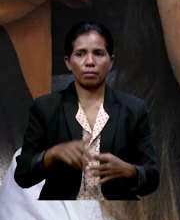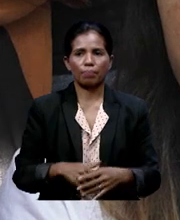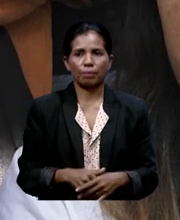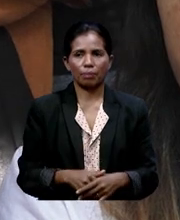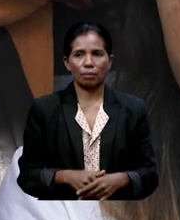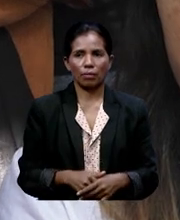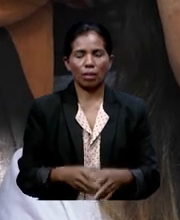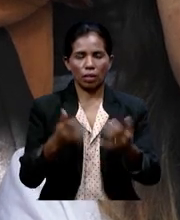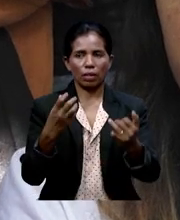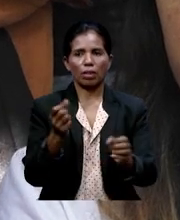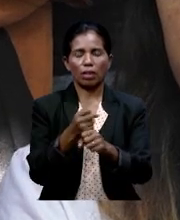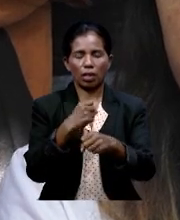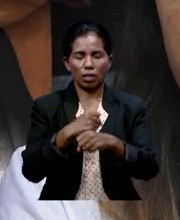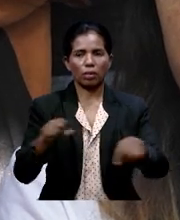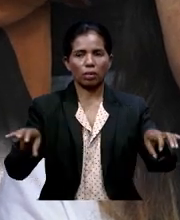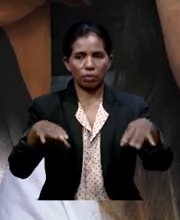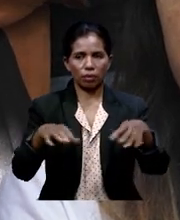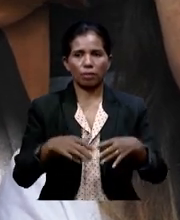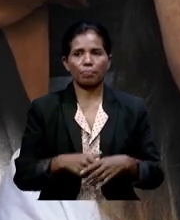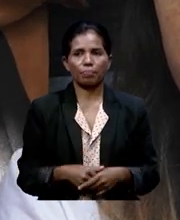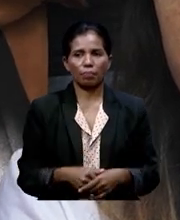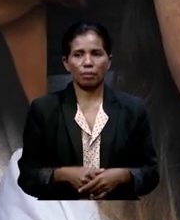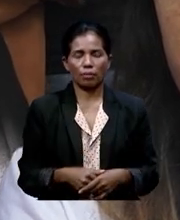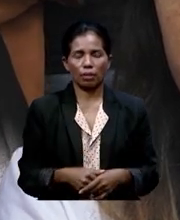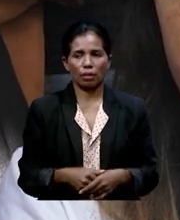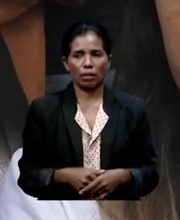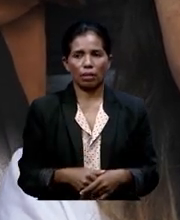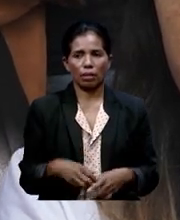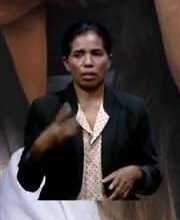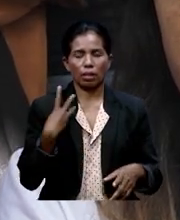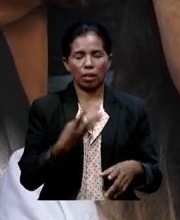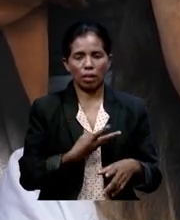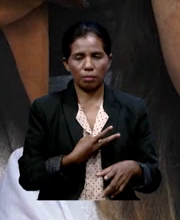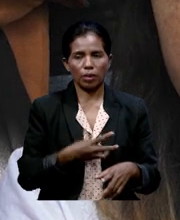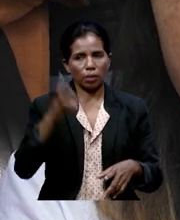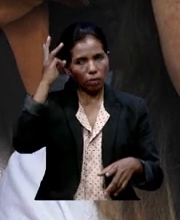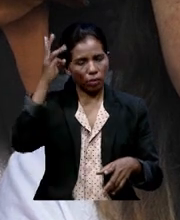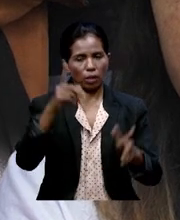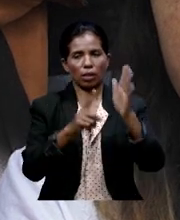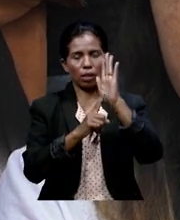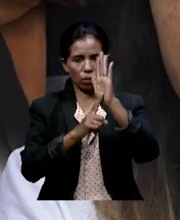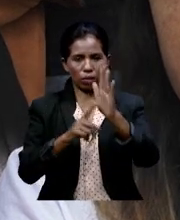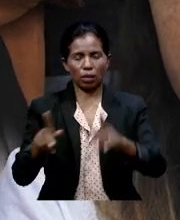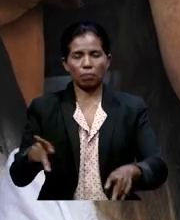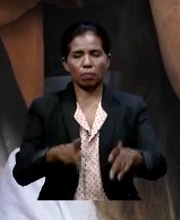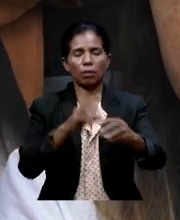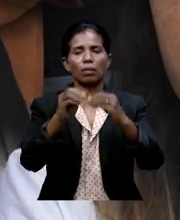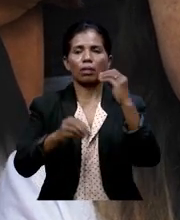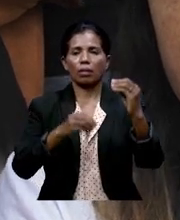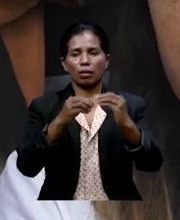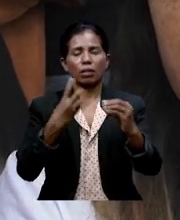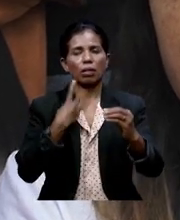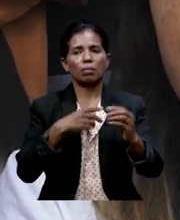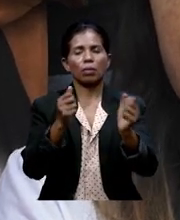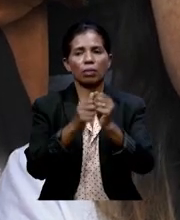Neve agora na halal eknar. Andau a minha preocupação ir neve amaka hato ia publiku kata ami